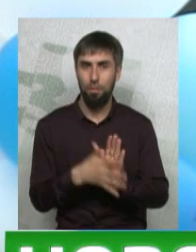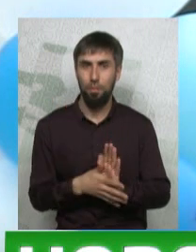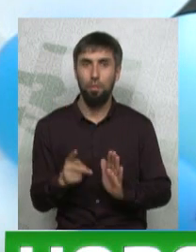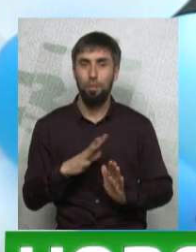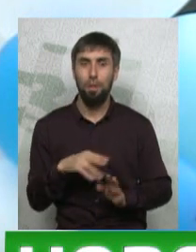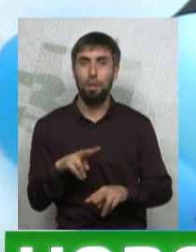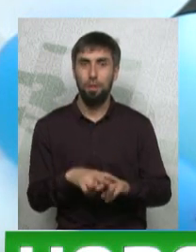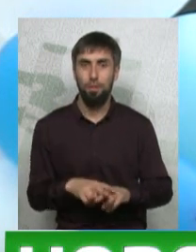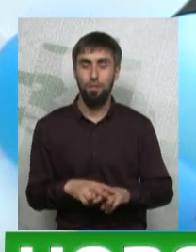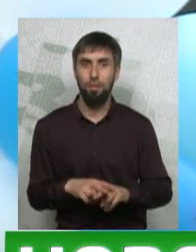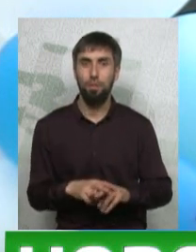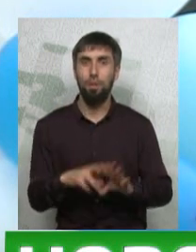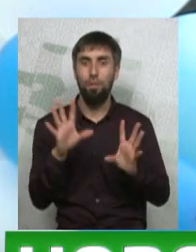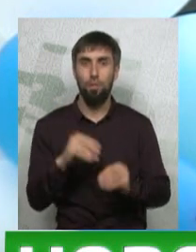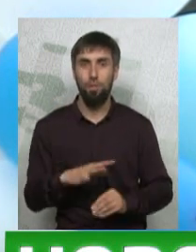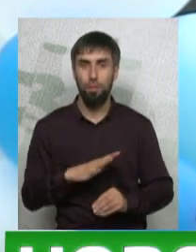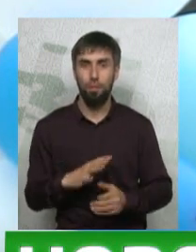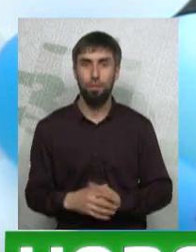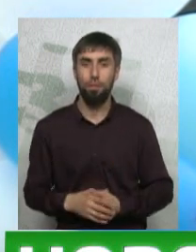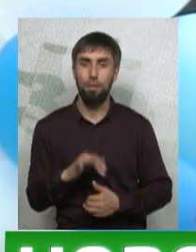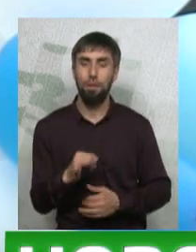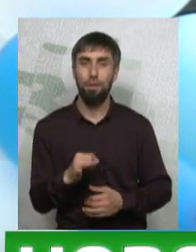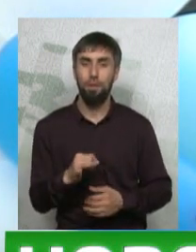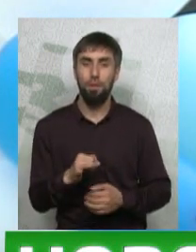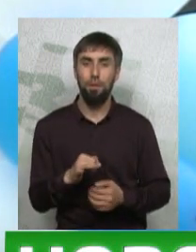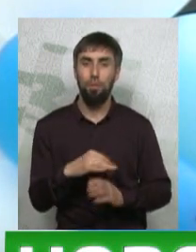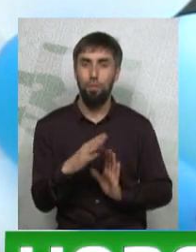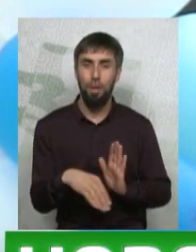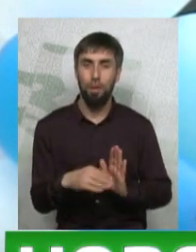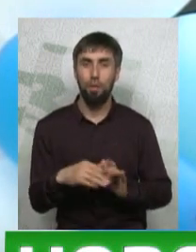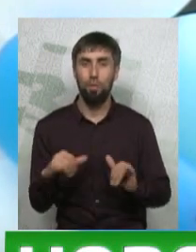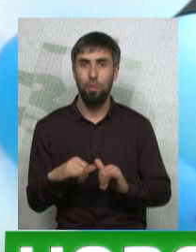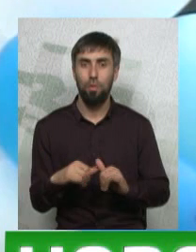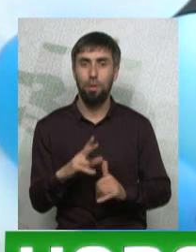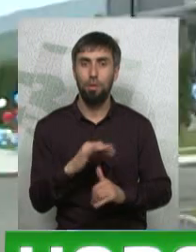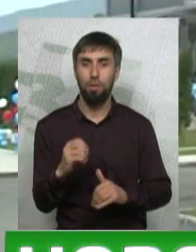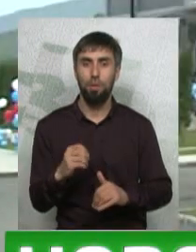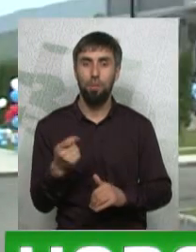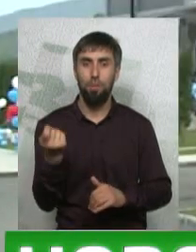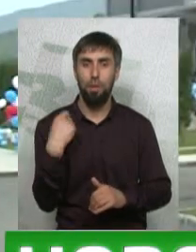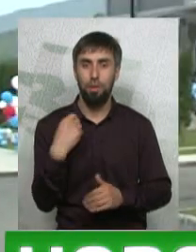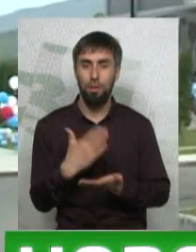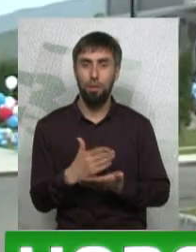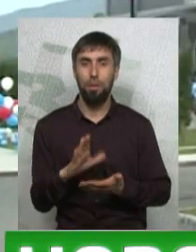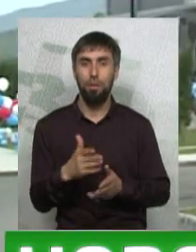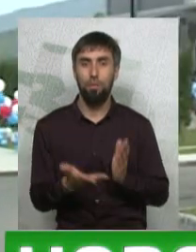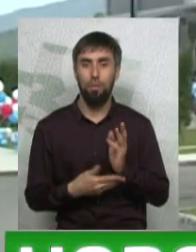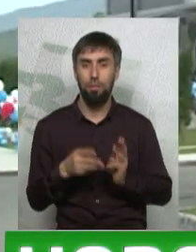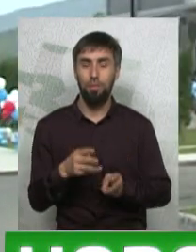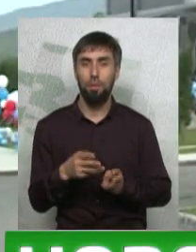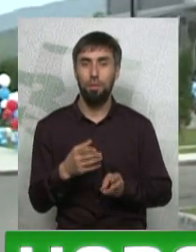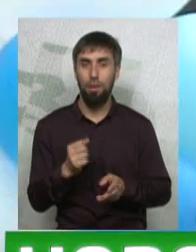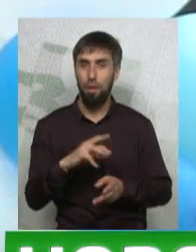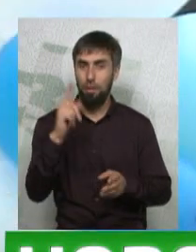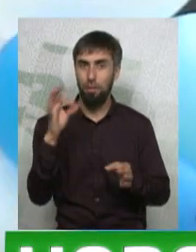чтобы здесь все было, и прачная, и столовая, даже баня с дровами. Да, я тупоху